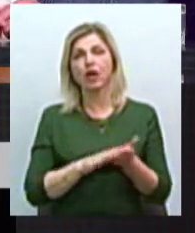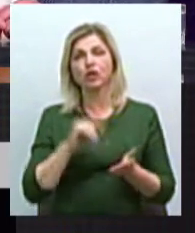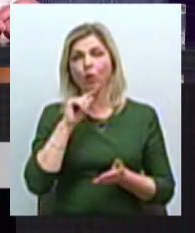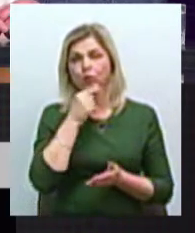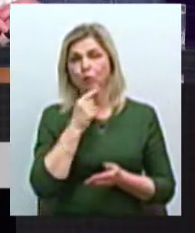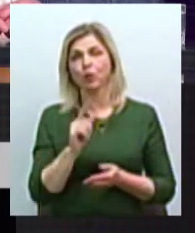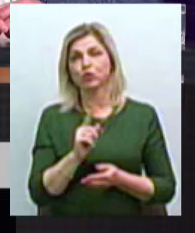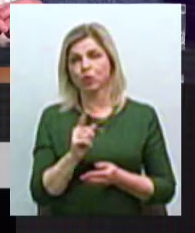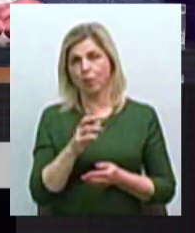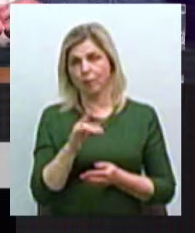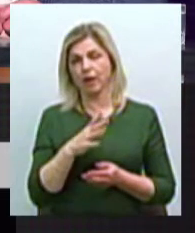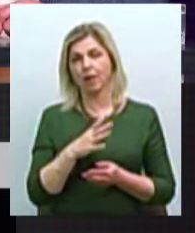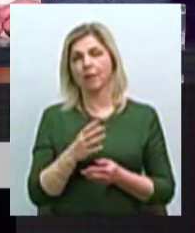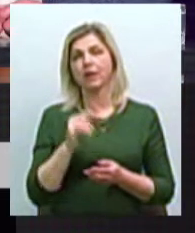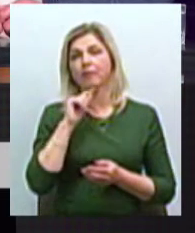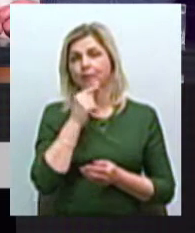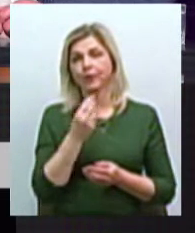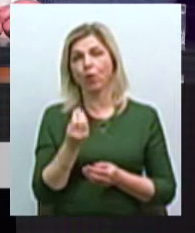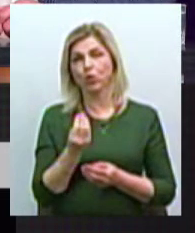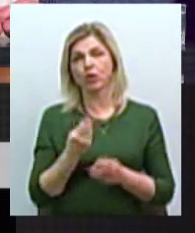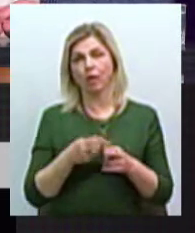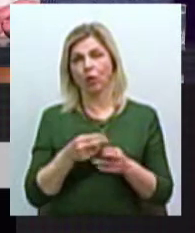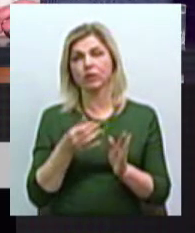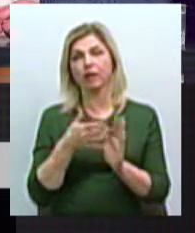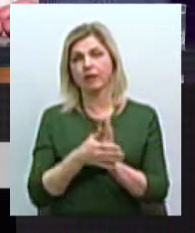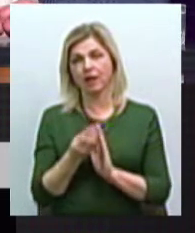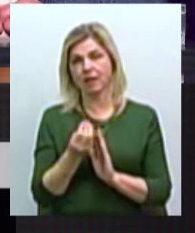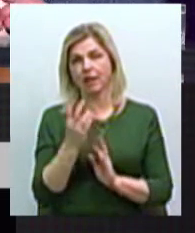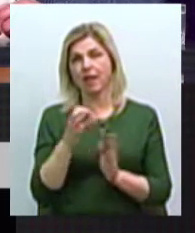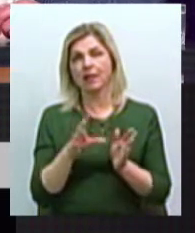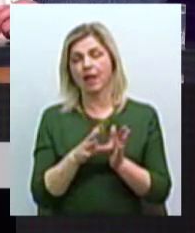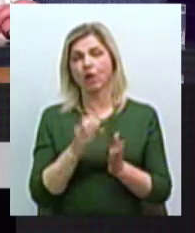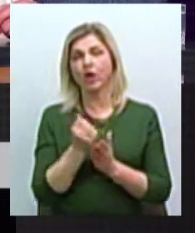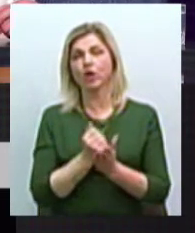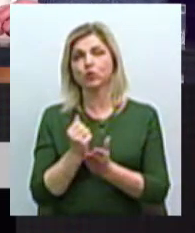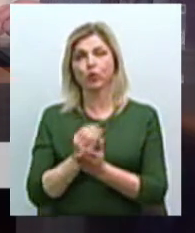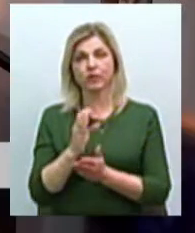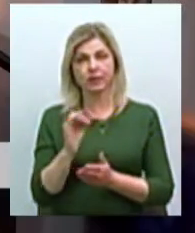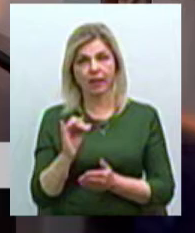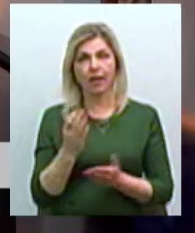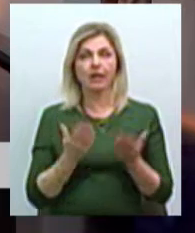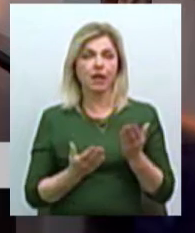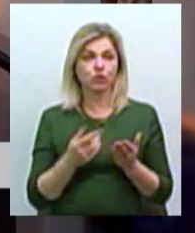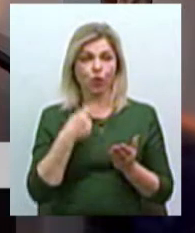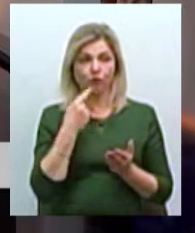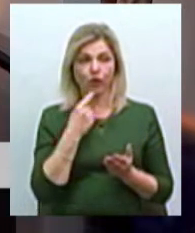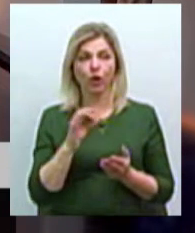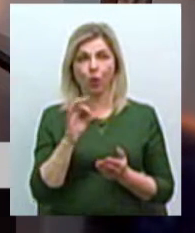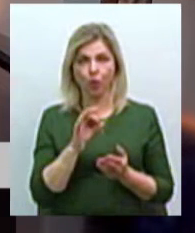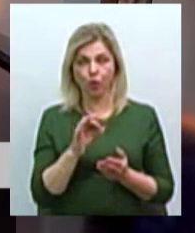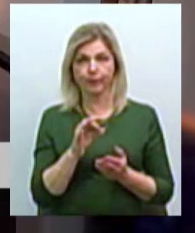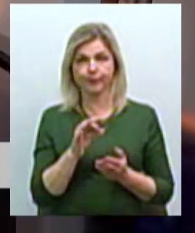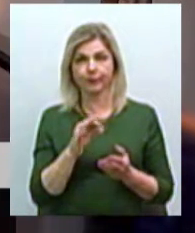щоб вивільняти кошти, які ми витрачаємо сьогодні на енергоресурси. Тому, якщо казати про пооб'єктовку, то